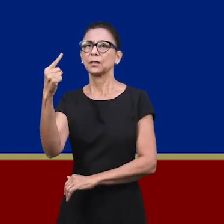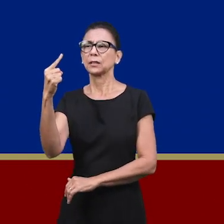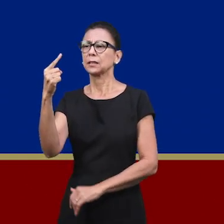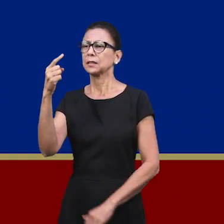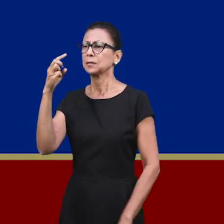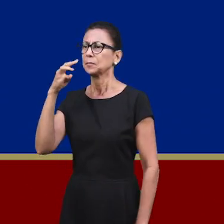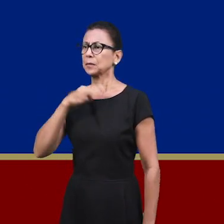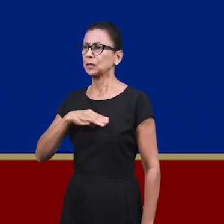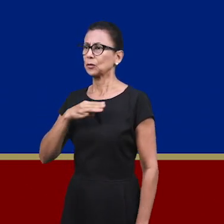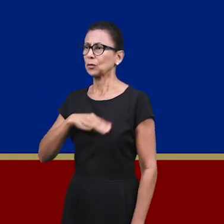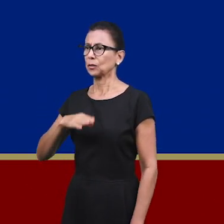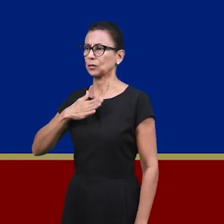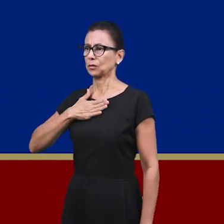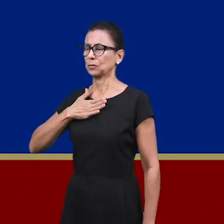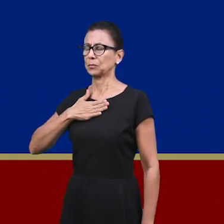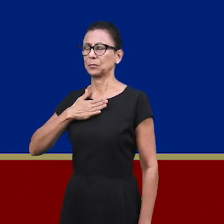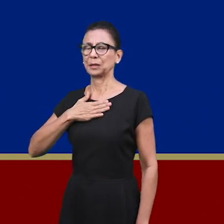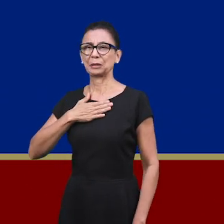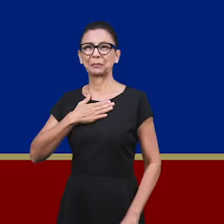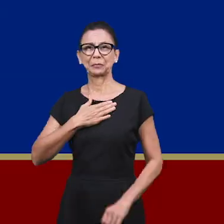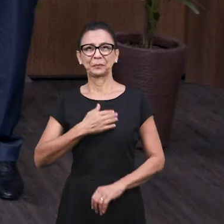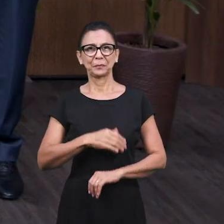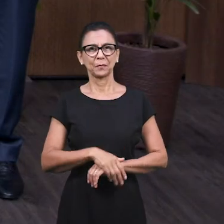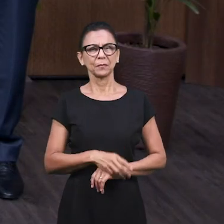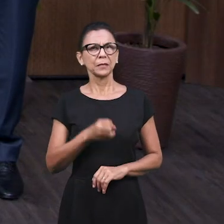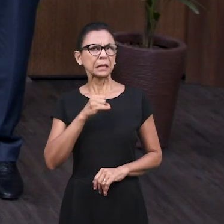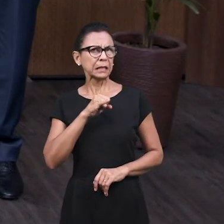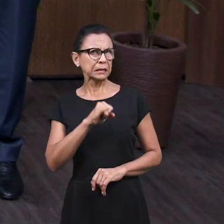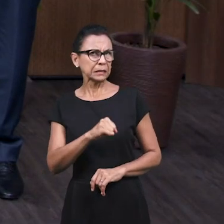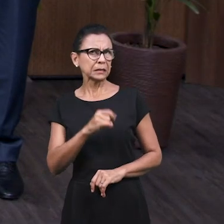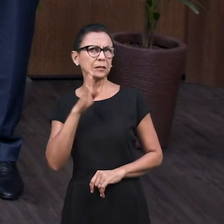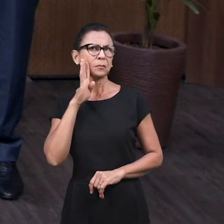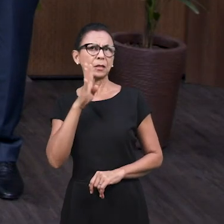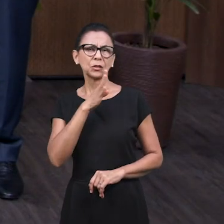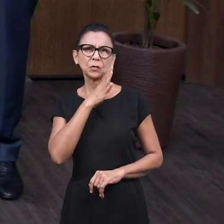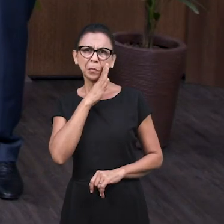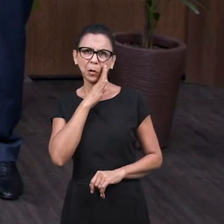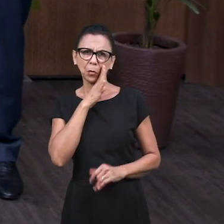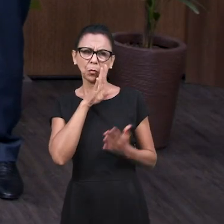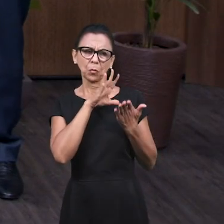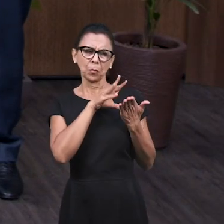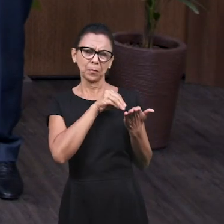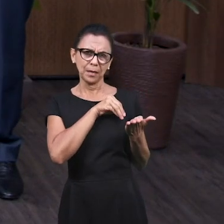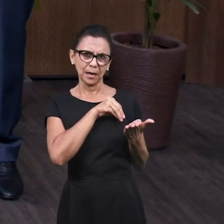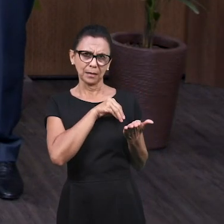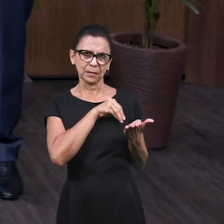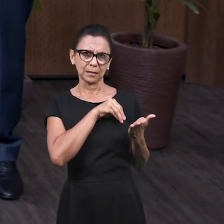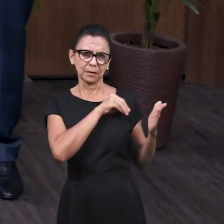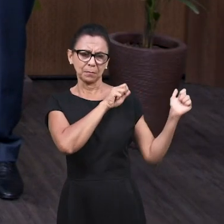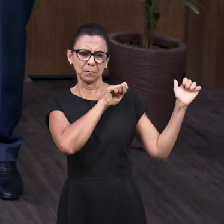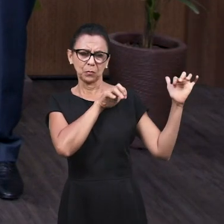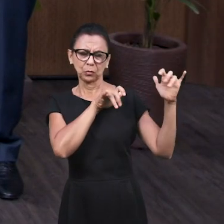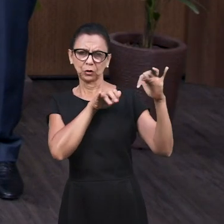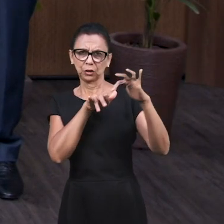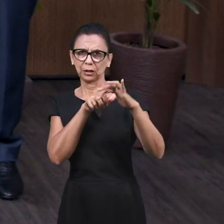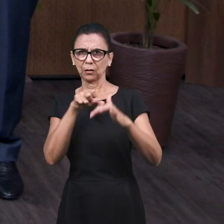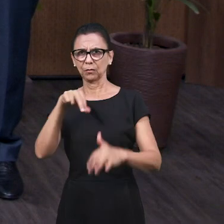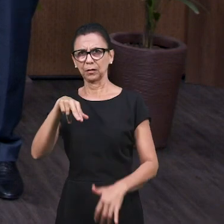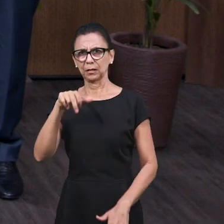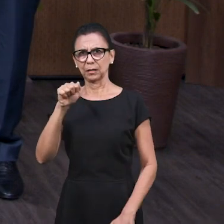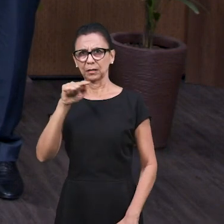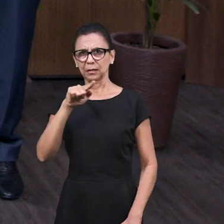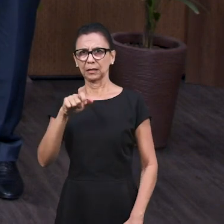Parce que ce jour, si Bartimée disait, comme la foule, Jésus de Nazareth, il était en